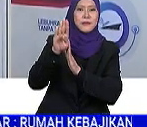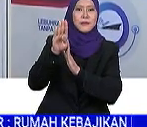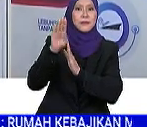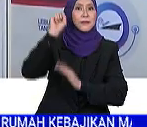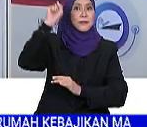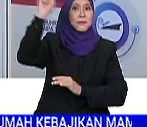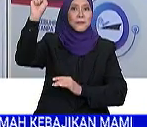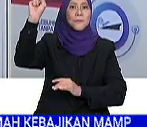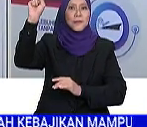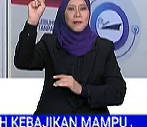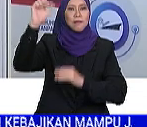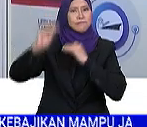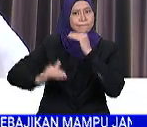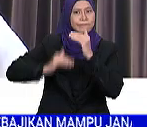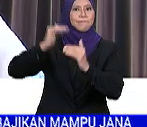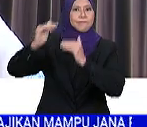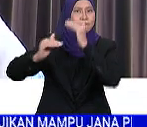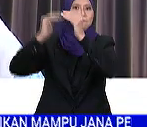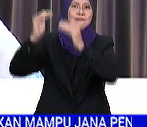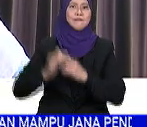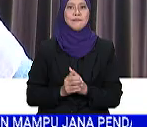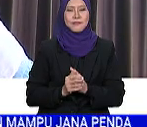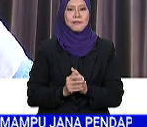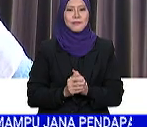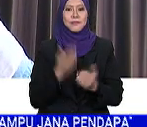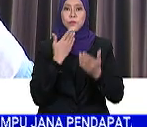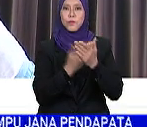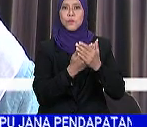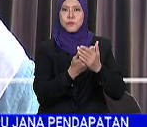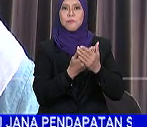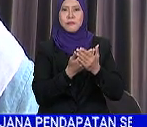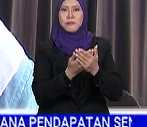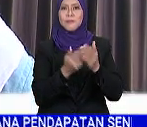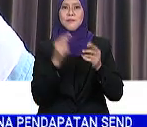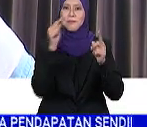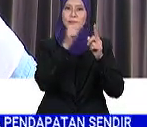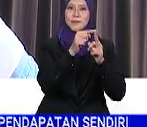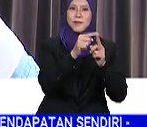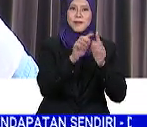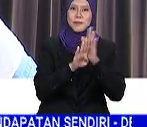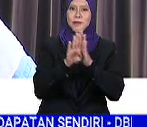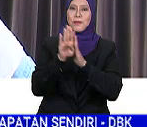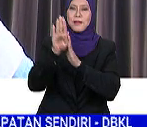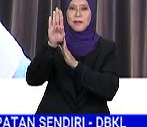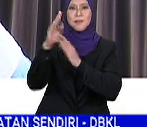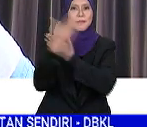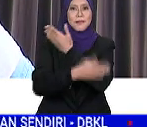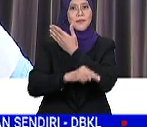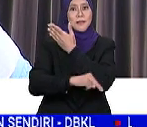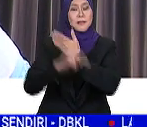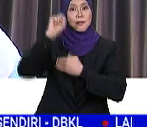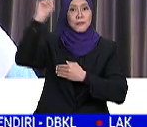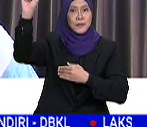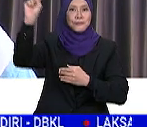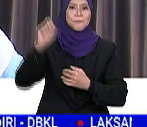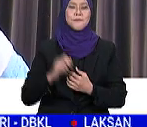di Sabah ini telah maju lagi. Sangat memberi impak yang besar kepada pembangunan negeri Sabah ini